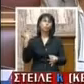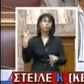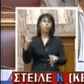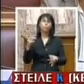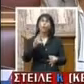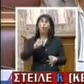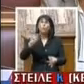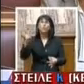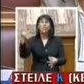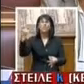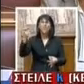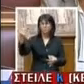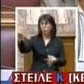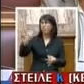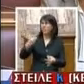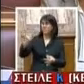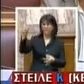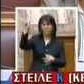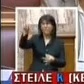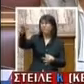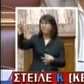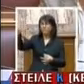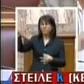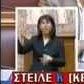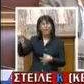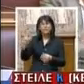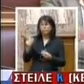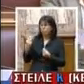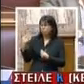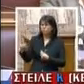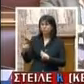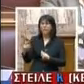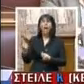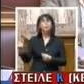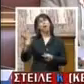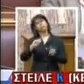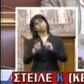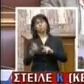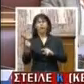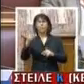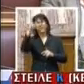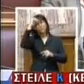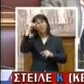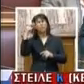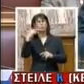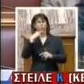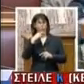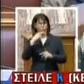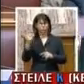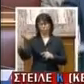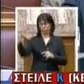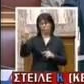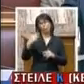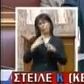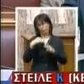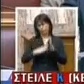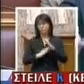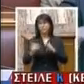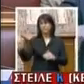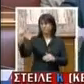δανειστών, τη γλώσσα των πιστωτών. Αν ερχόταν εδώ η κυρία Μέρκελ, τα ίδια θα μας έλεγε. Ότι τα λεφτά που σας